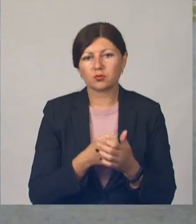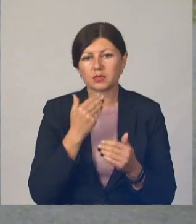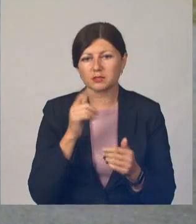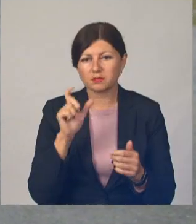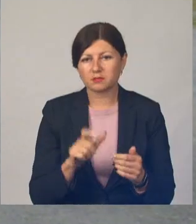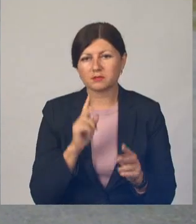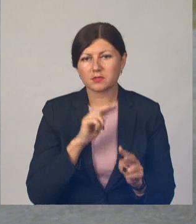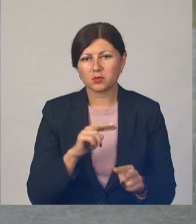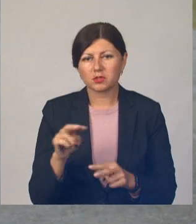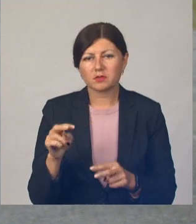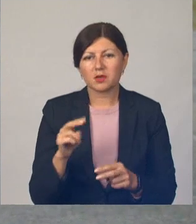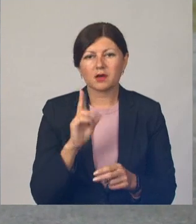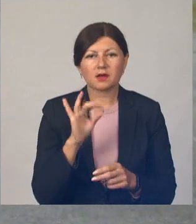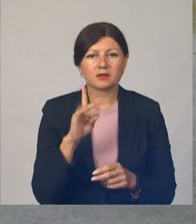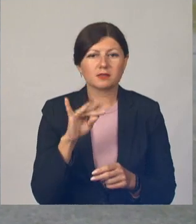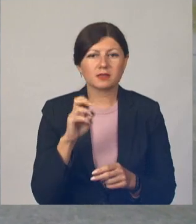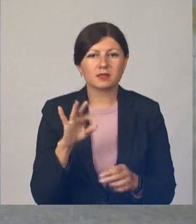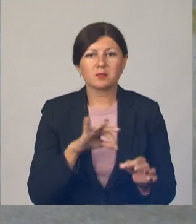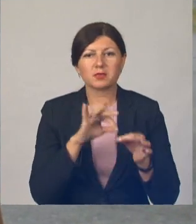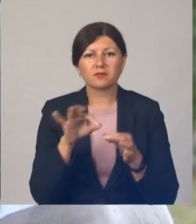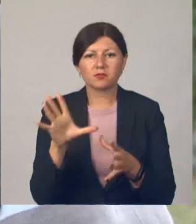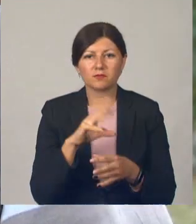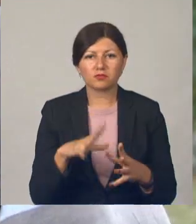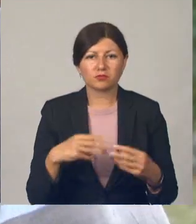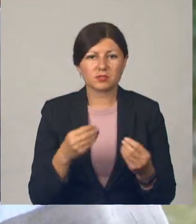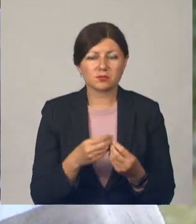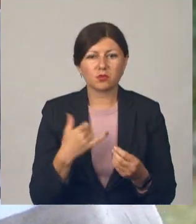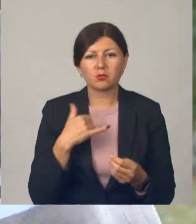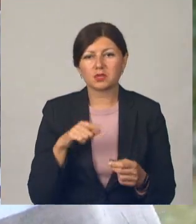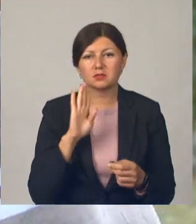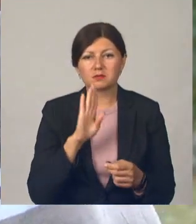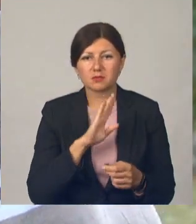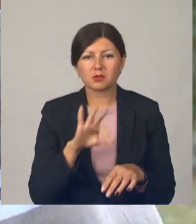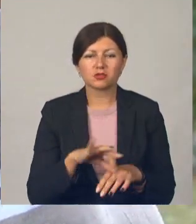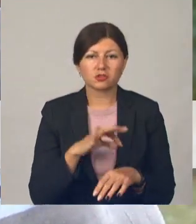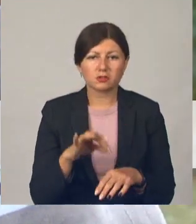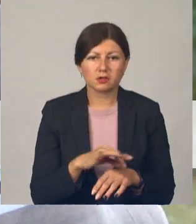смотрим. Александр Корниенко привез на обследование всю семью. У меня здесь мать, жена,